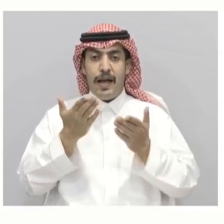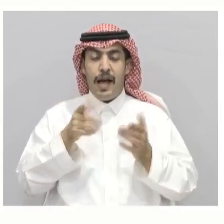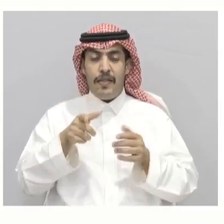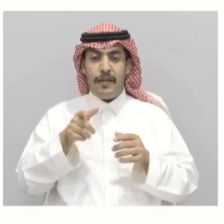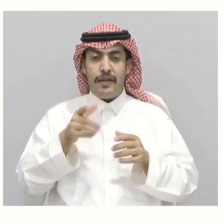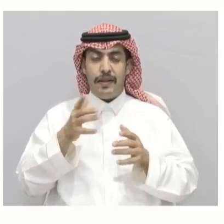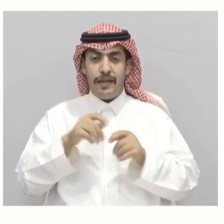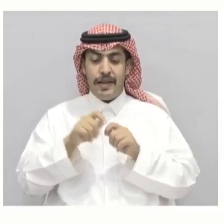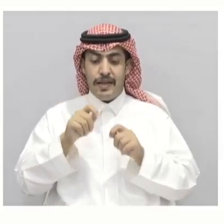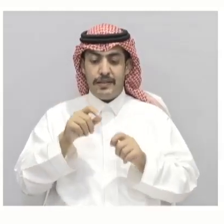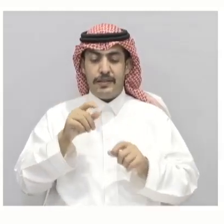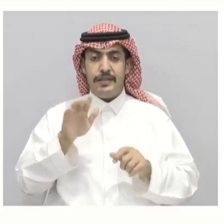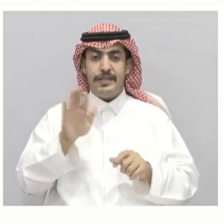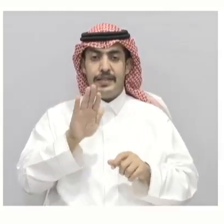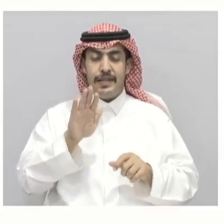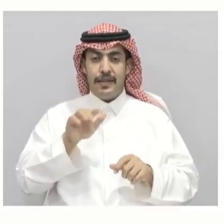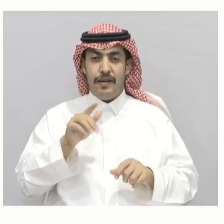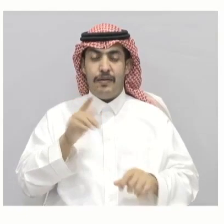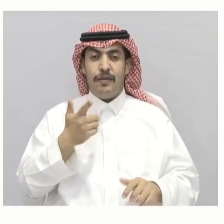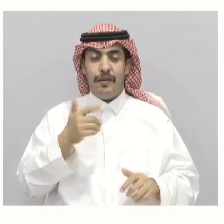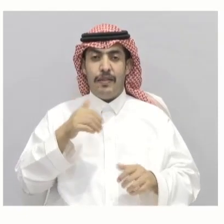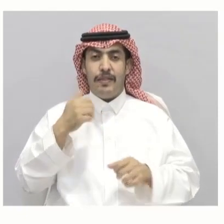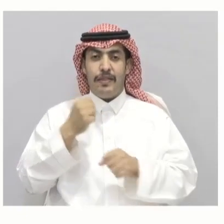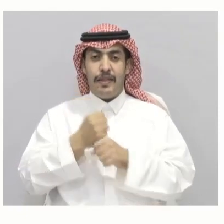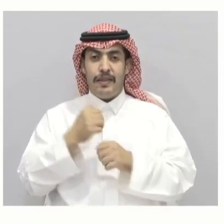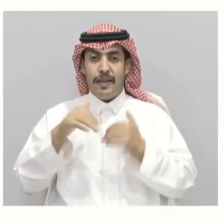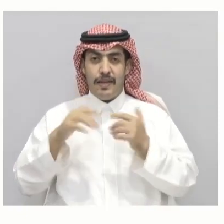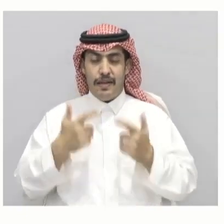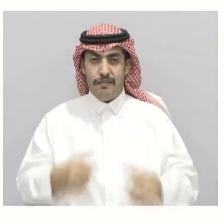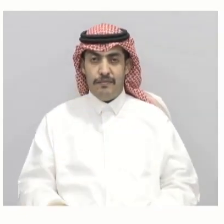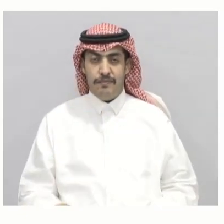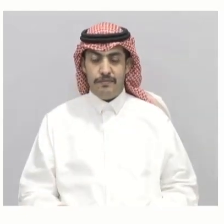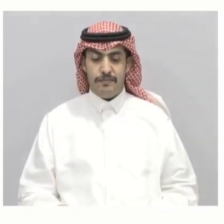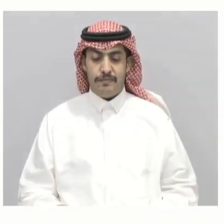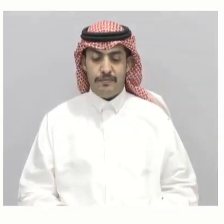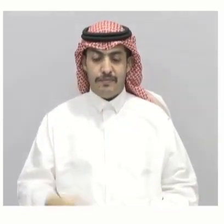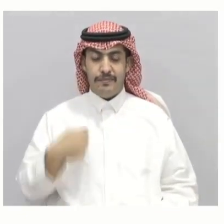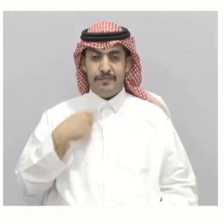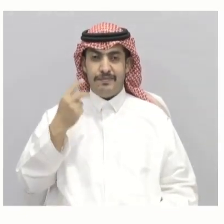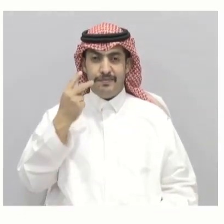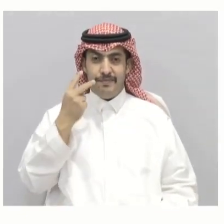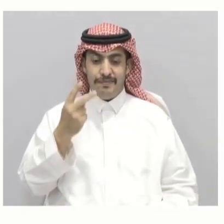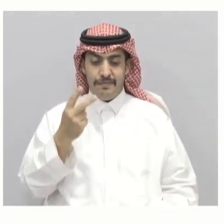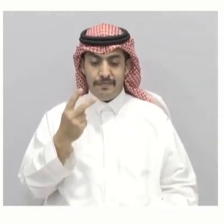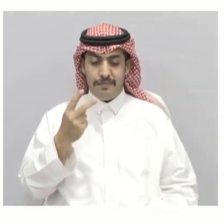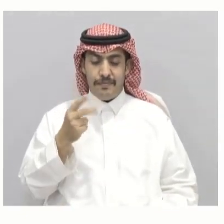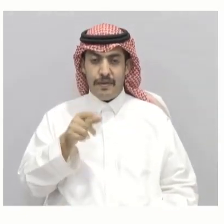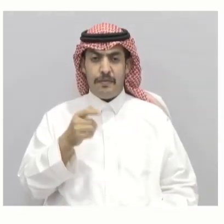الزاويه سين المجهوله كيف ساجدها هنا بنظره سريعه